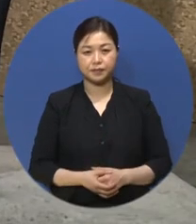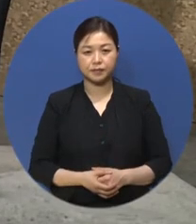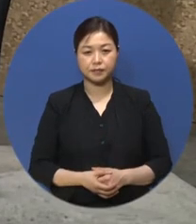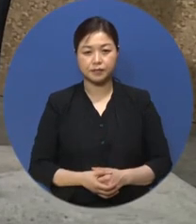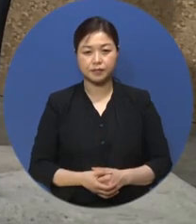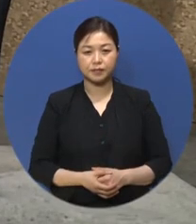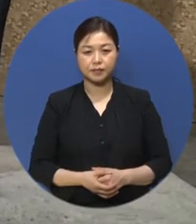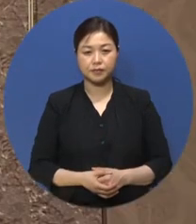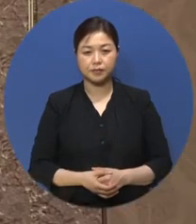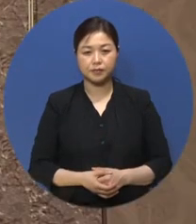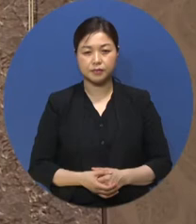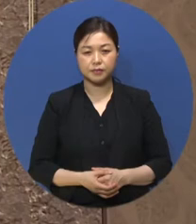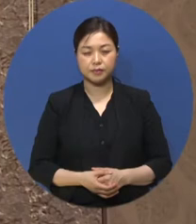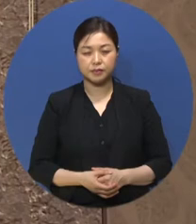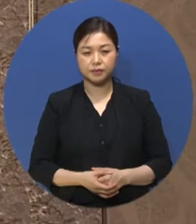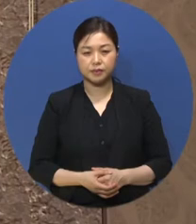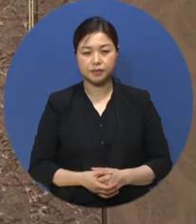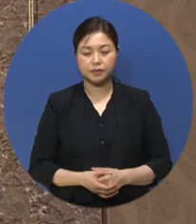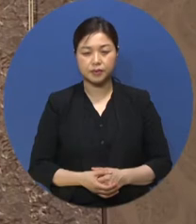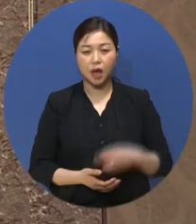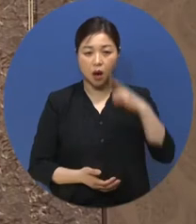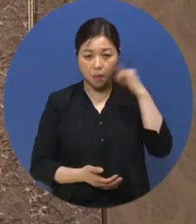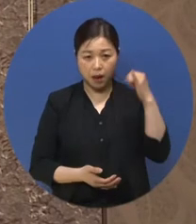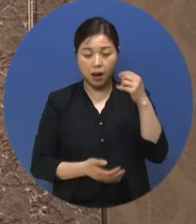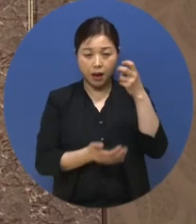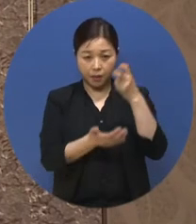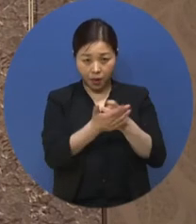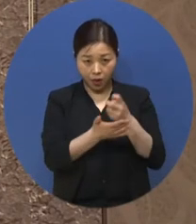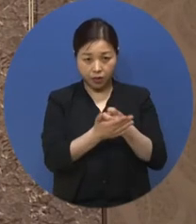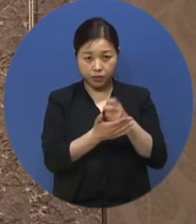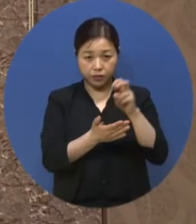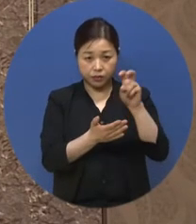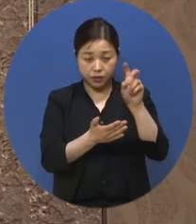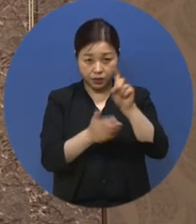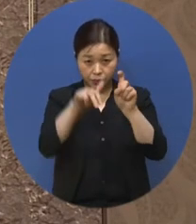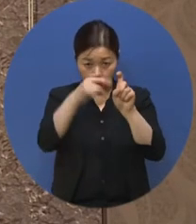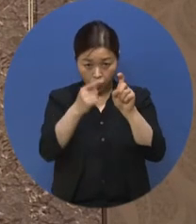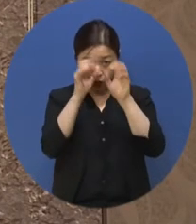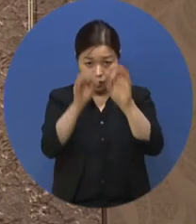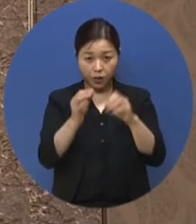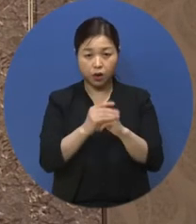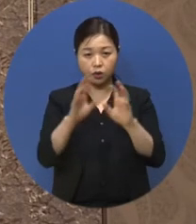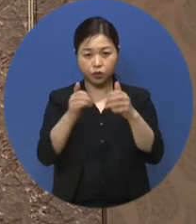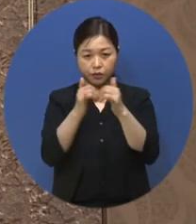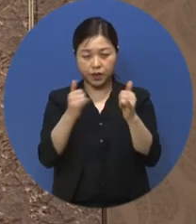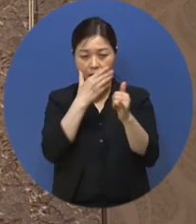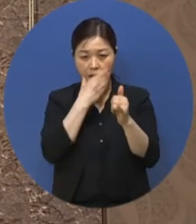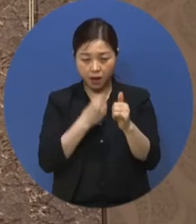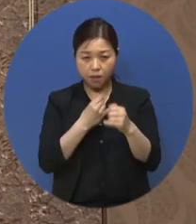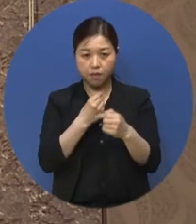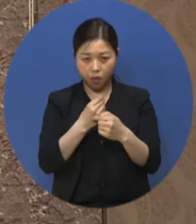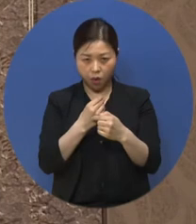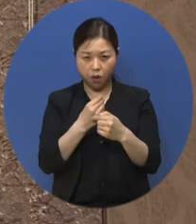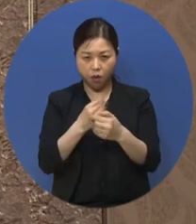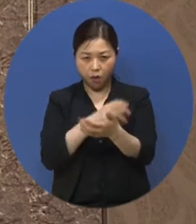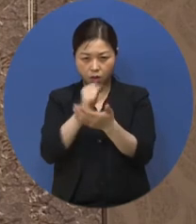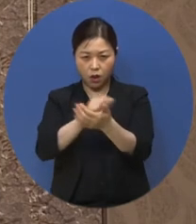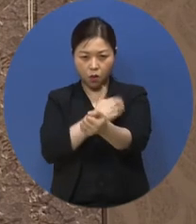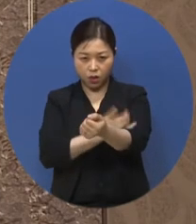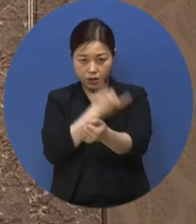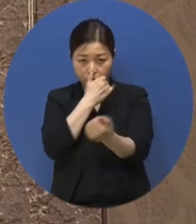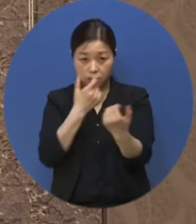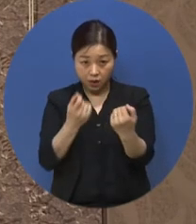우리 그 헌법 10조에 보면 네. 그 국민 행복 추구권이 있어요. 이게